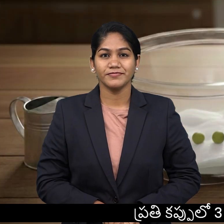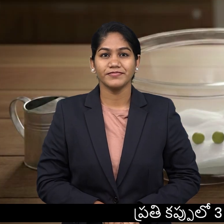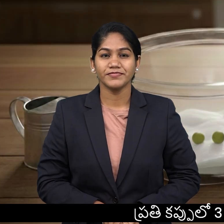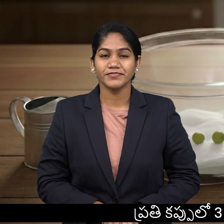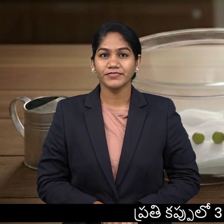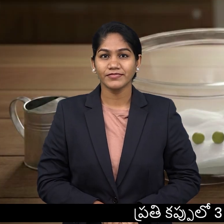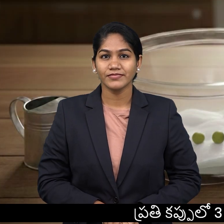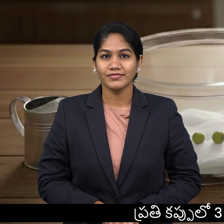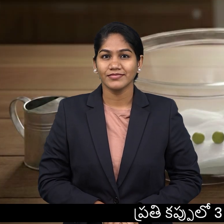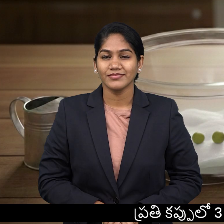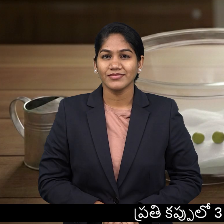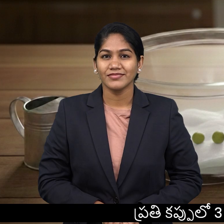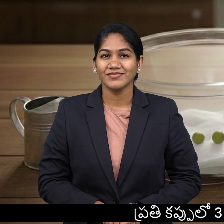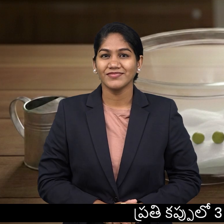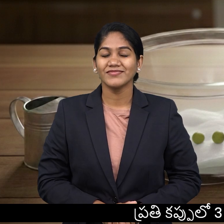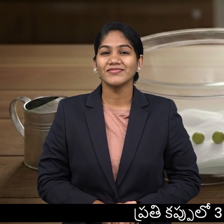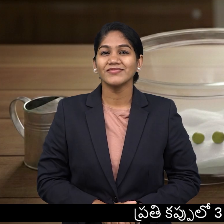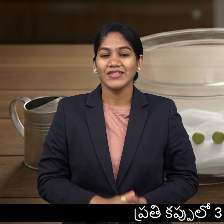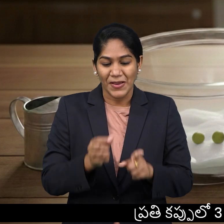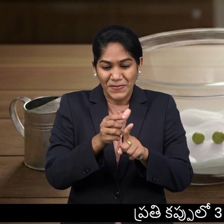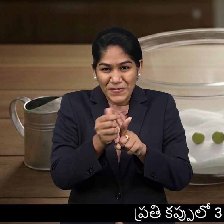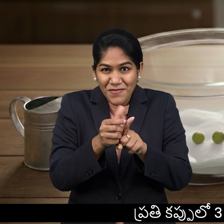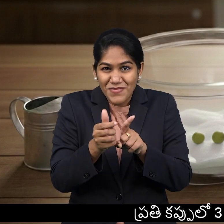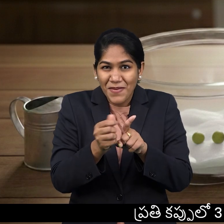ప్రతి కప్పులో 3 బఠానీ గింజలను ఉంచండి.